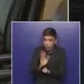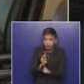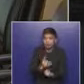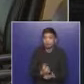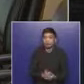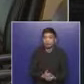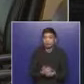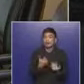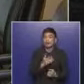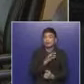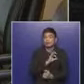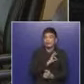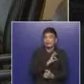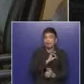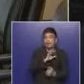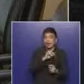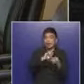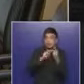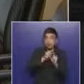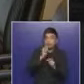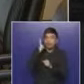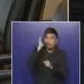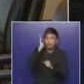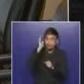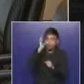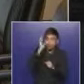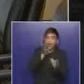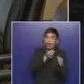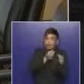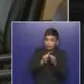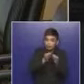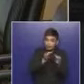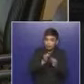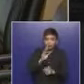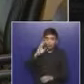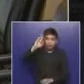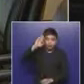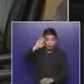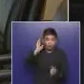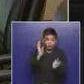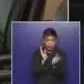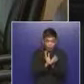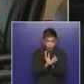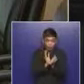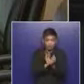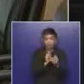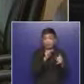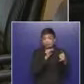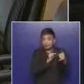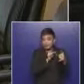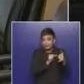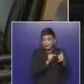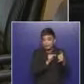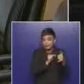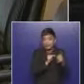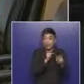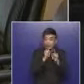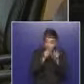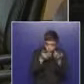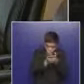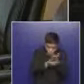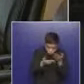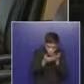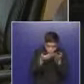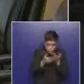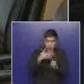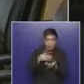ชิกสภาผู้แทนราษฎรได้ท่านพลตำรวจตรีสุรินทร์ปราเร่นะครับได้หารือในสภาน